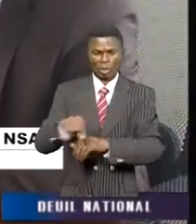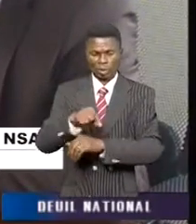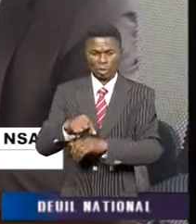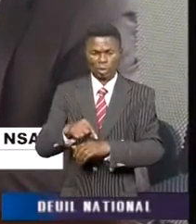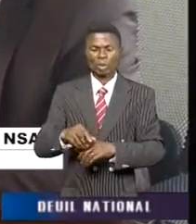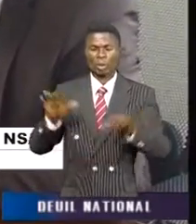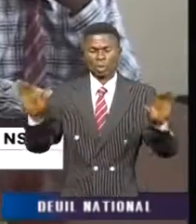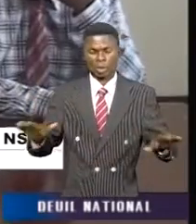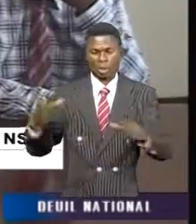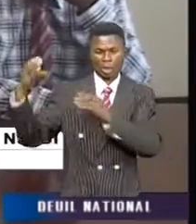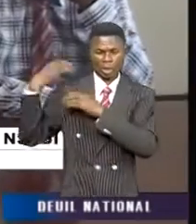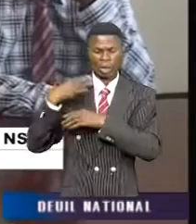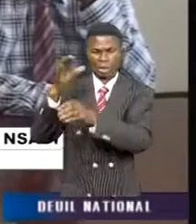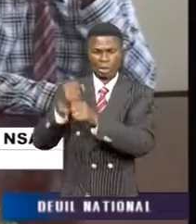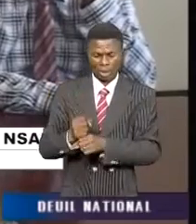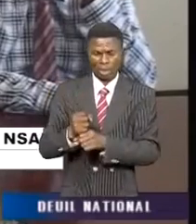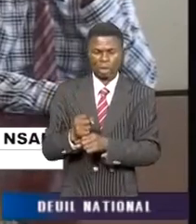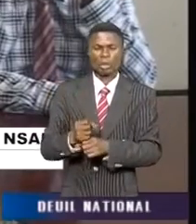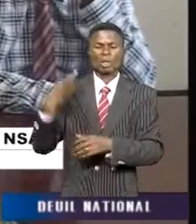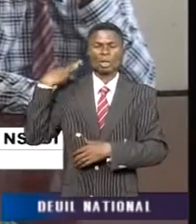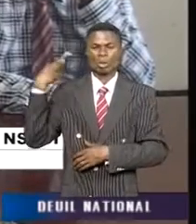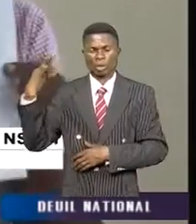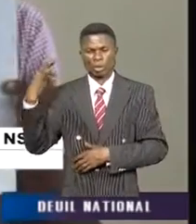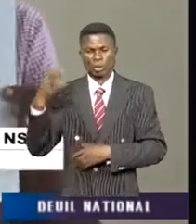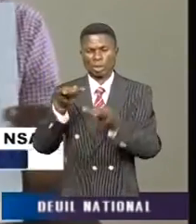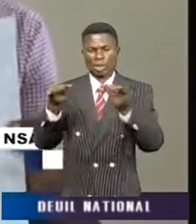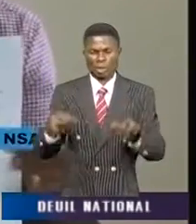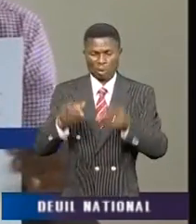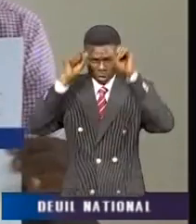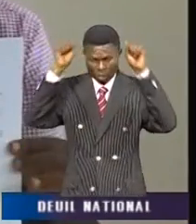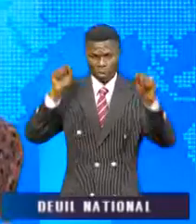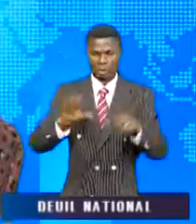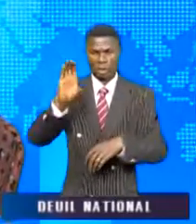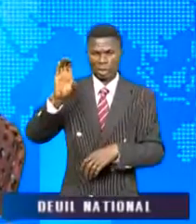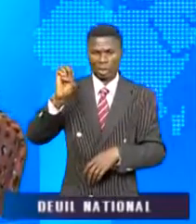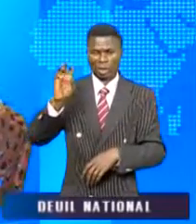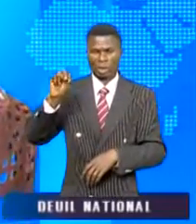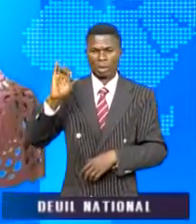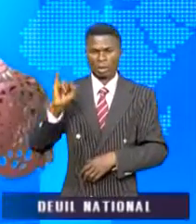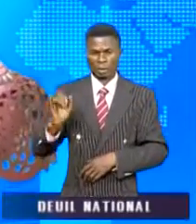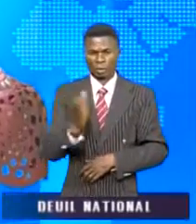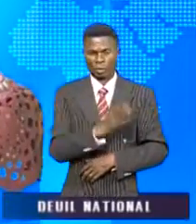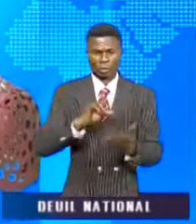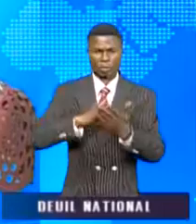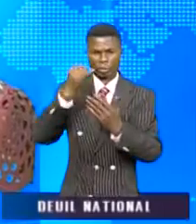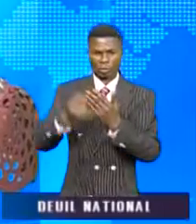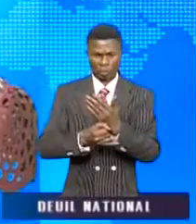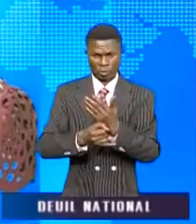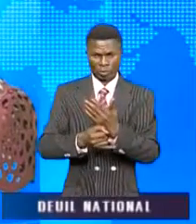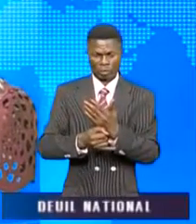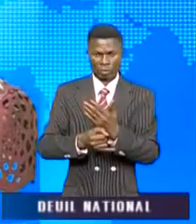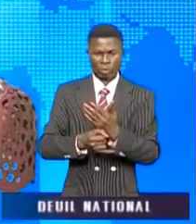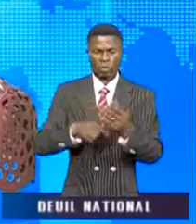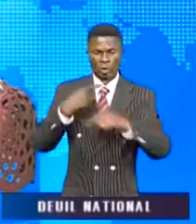COMICO en charge des réceptions des candidatures au poste du président de la CENI. Le projet Tchilijelou,